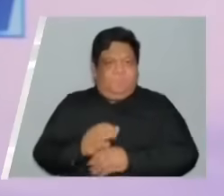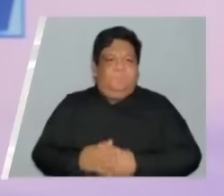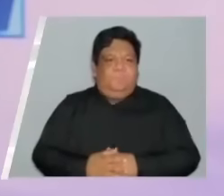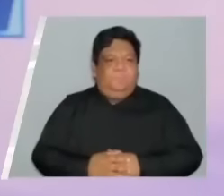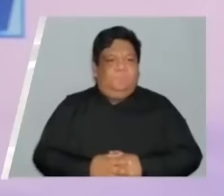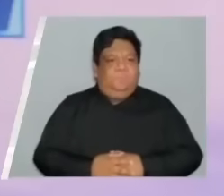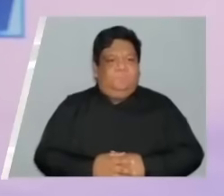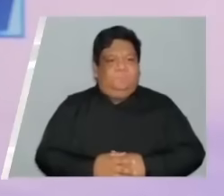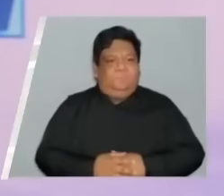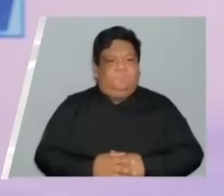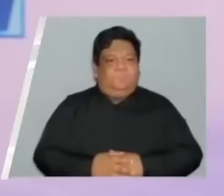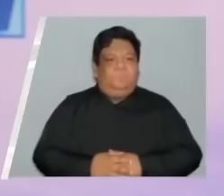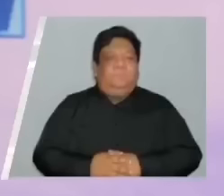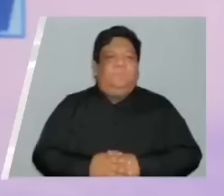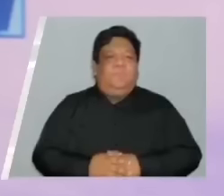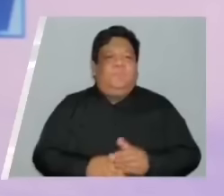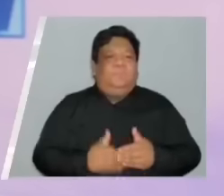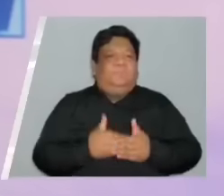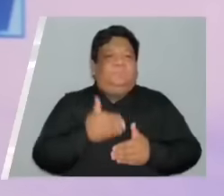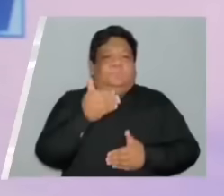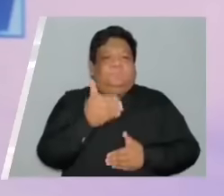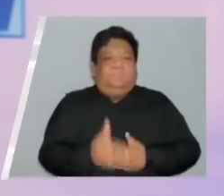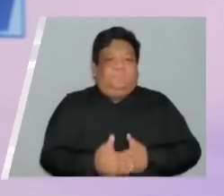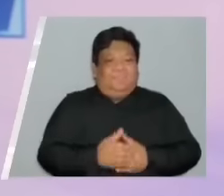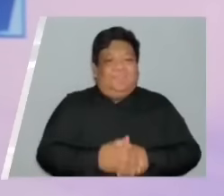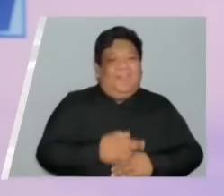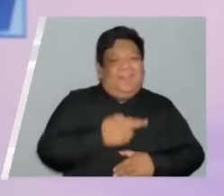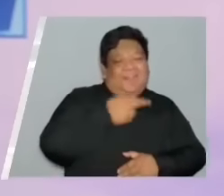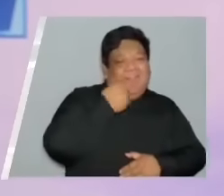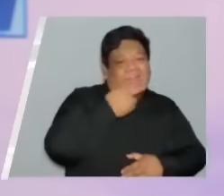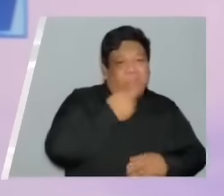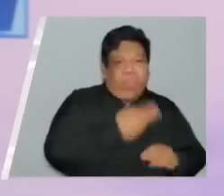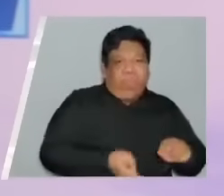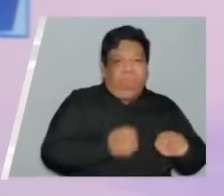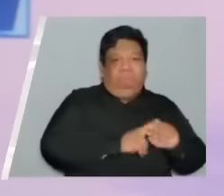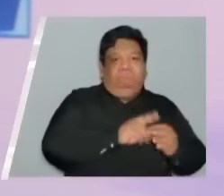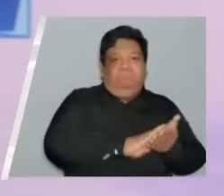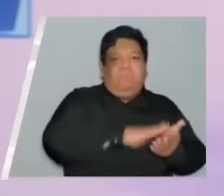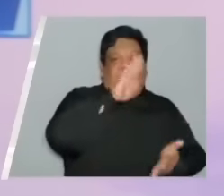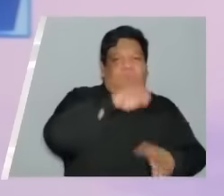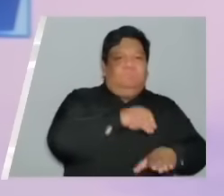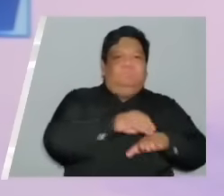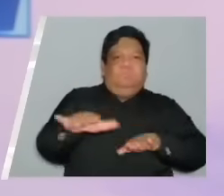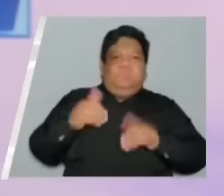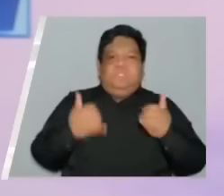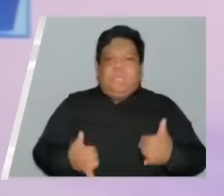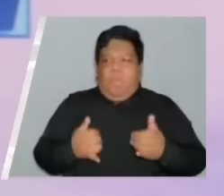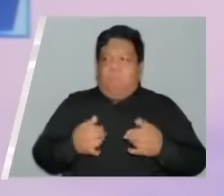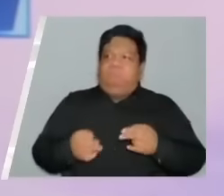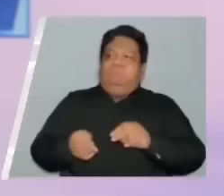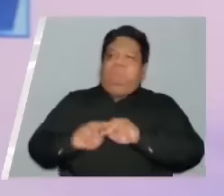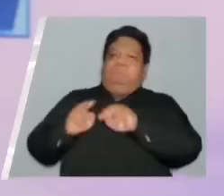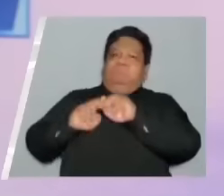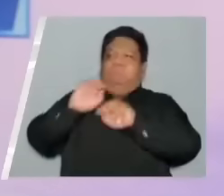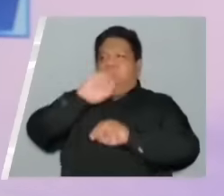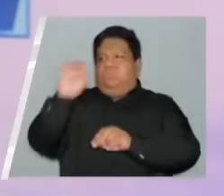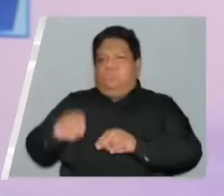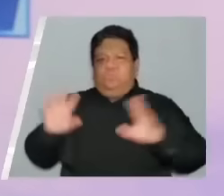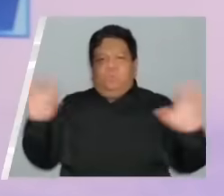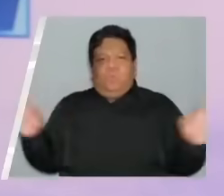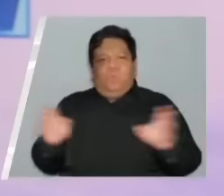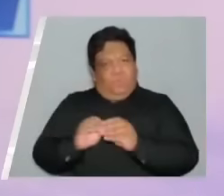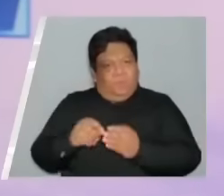Kabilang po ang pagtaas ng presyo ng bigas sa naging dahilan ng mas mabilis na inflation nitong Marso ay sa National Economic and Development Authority o